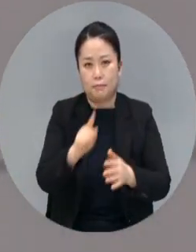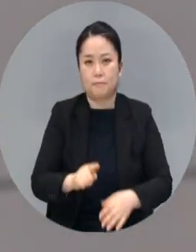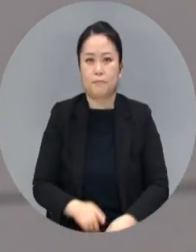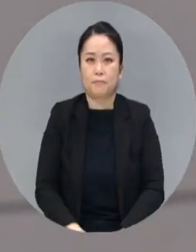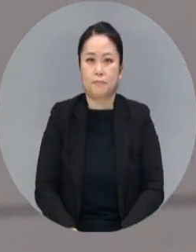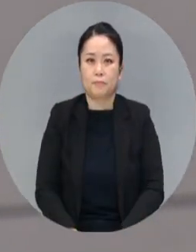하겠습니다